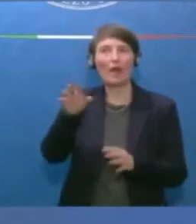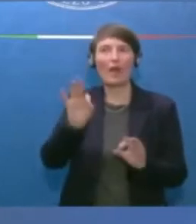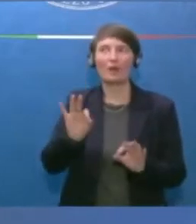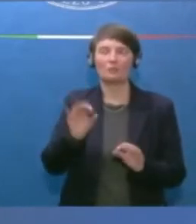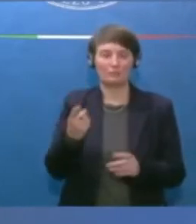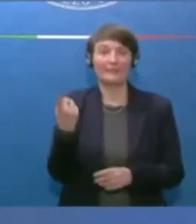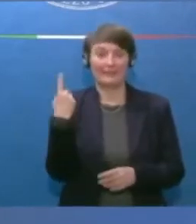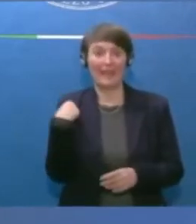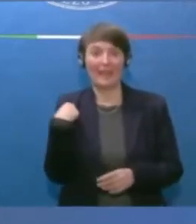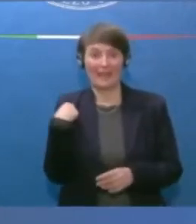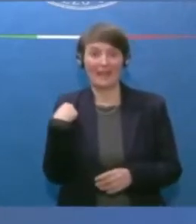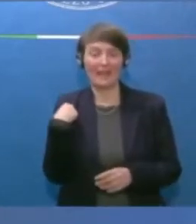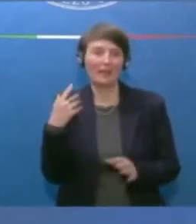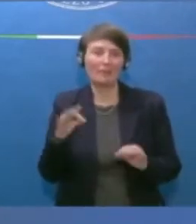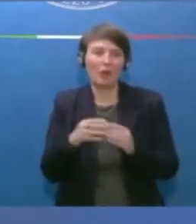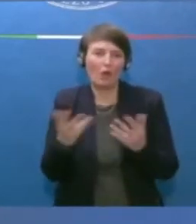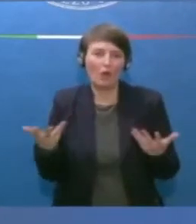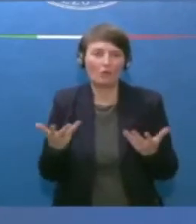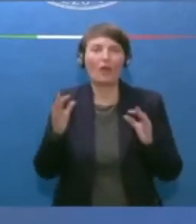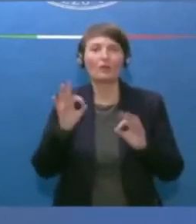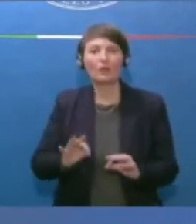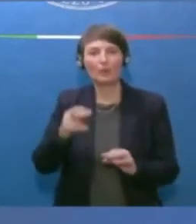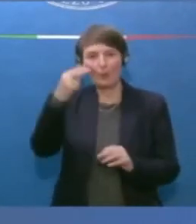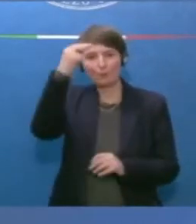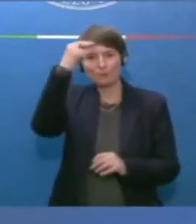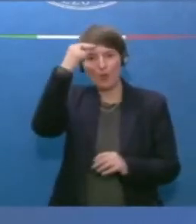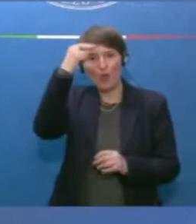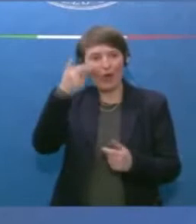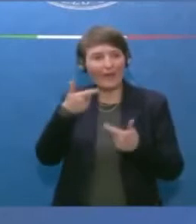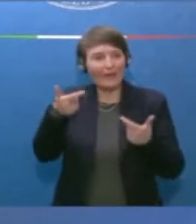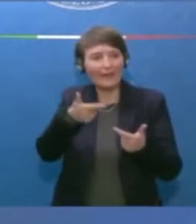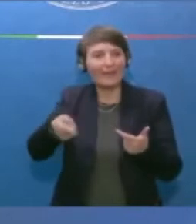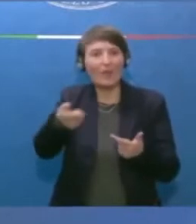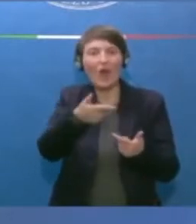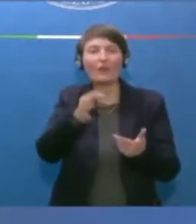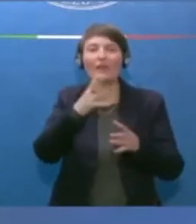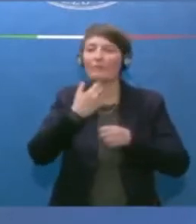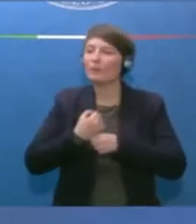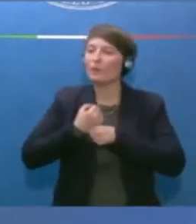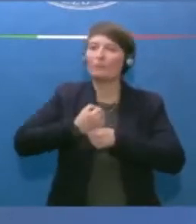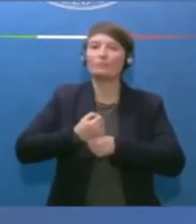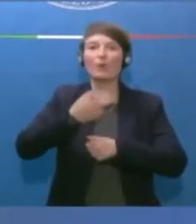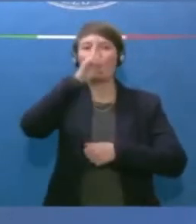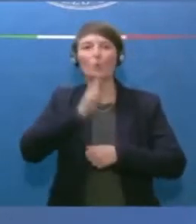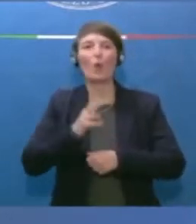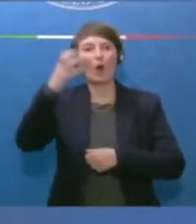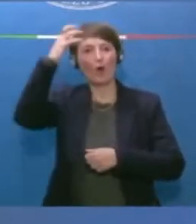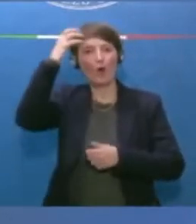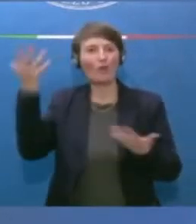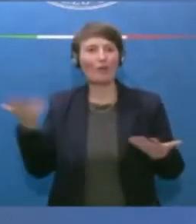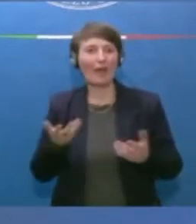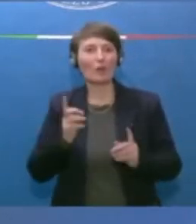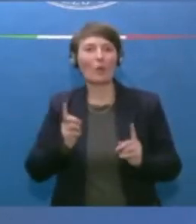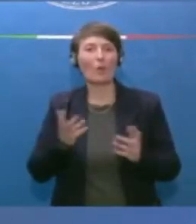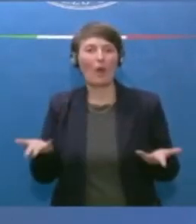sostanzialmente quel che ho fatto è semplicemente ricordare quello che è il mandato del governo e il mandato del governo